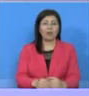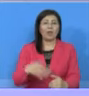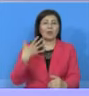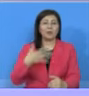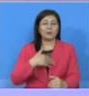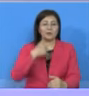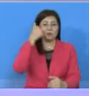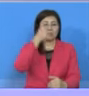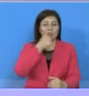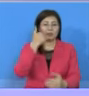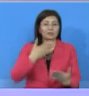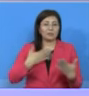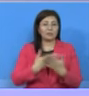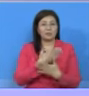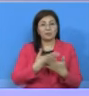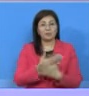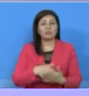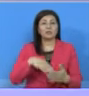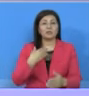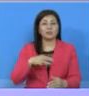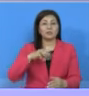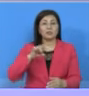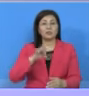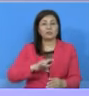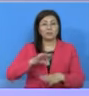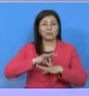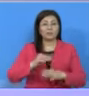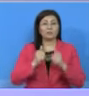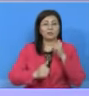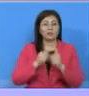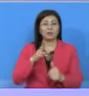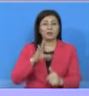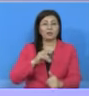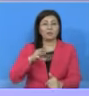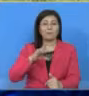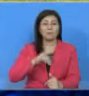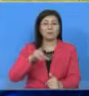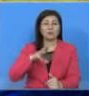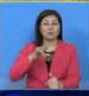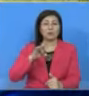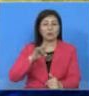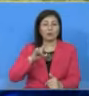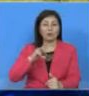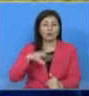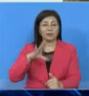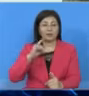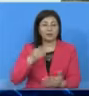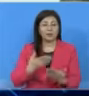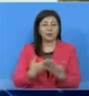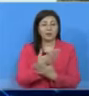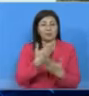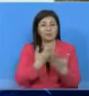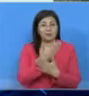К 50-летию реорганизации Темирского района был проведен фестиваль «Кымыз Мурындык». Основная цель – возрождение национальных